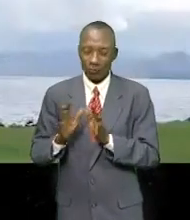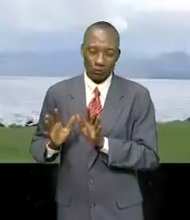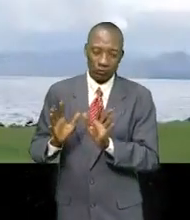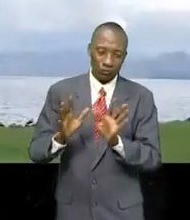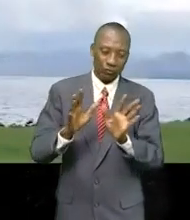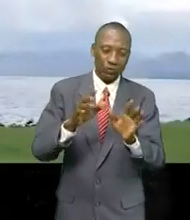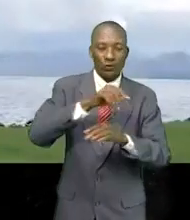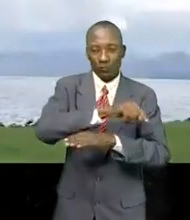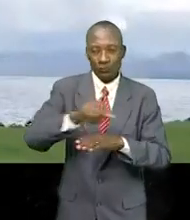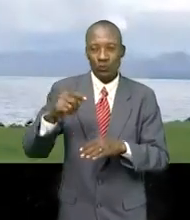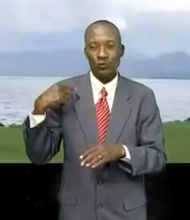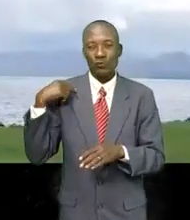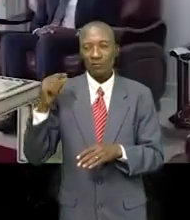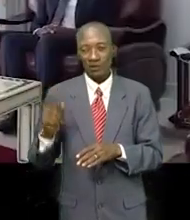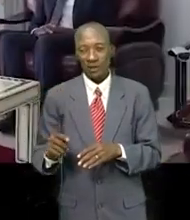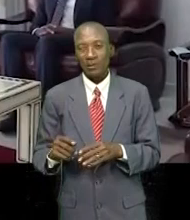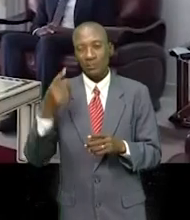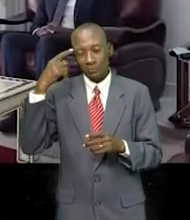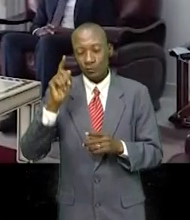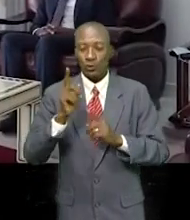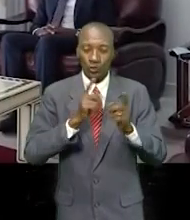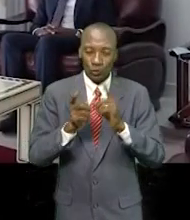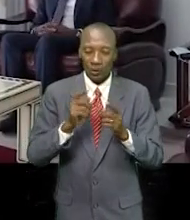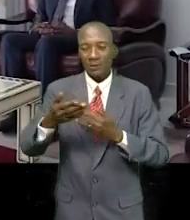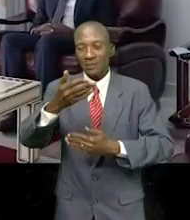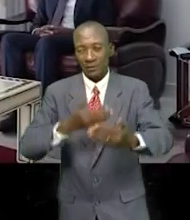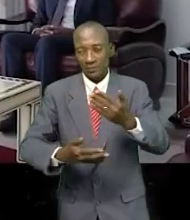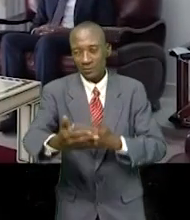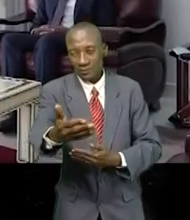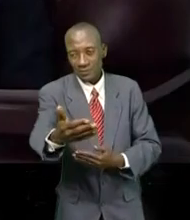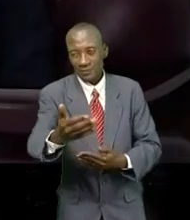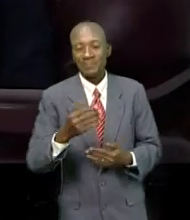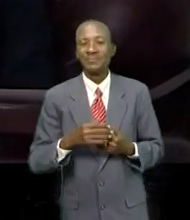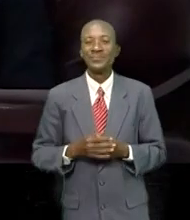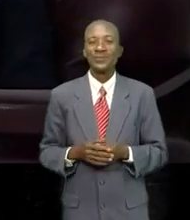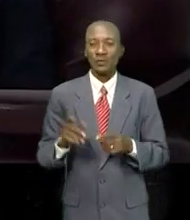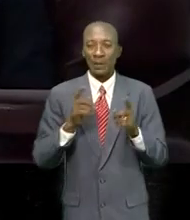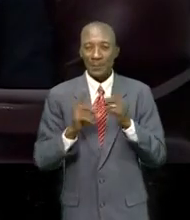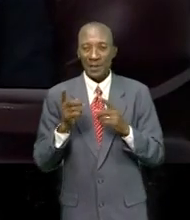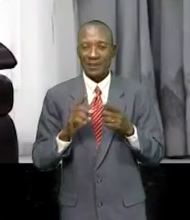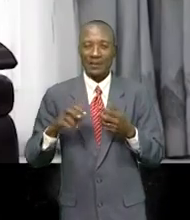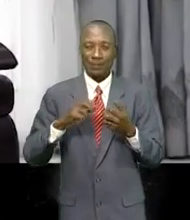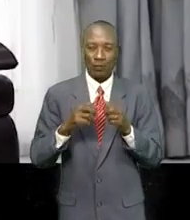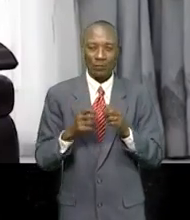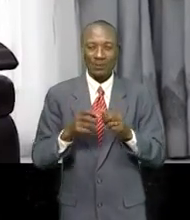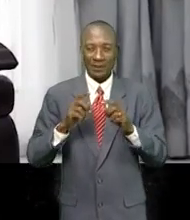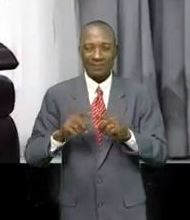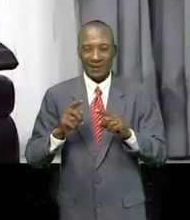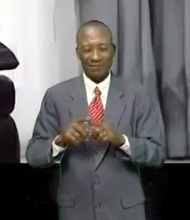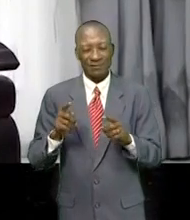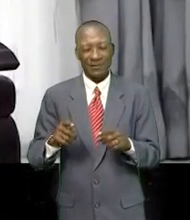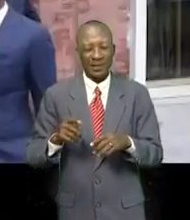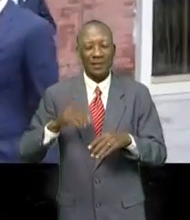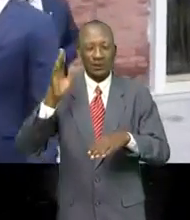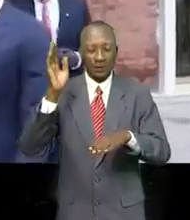reprise. Tout est parti d'un échange fructueux entre les deux personnalités pour évoquer les sujets pour le moins importants qui touchent la province,